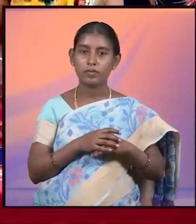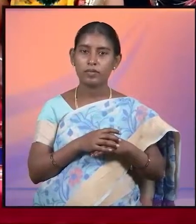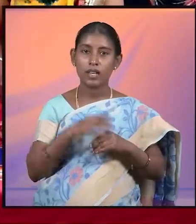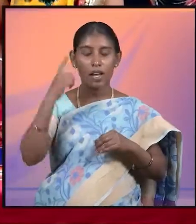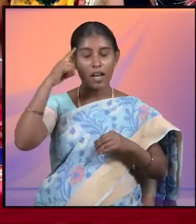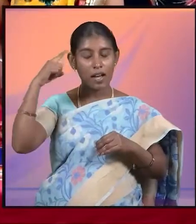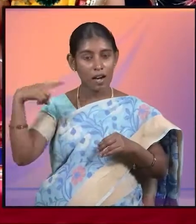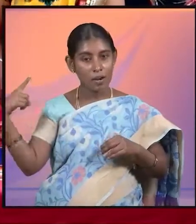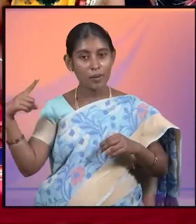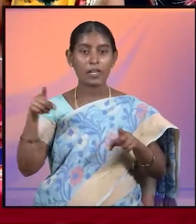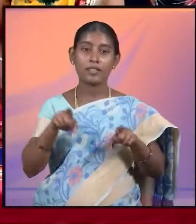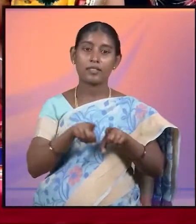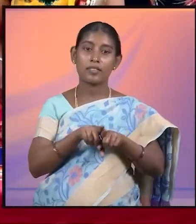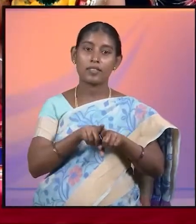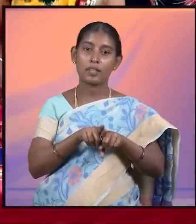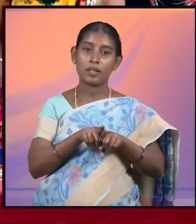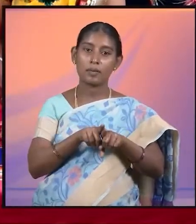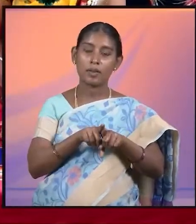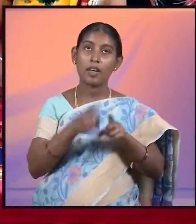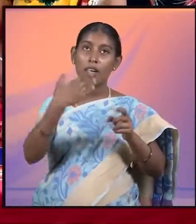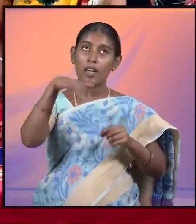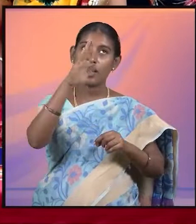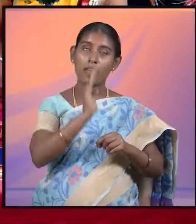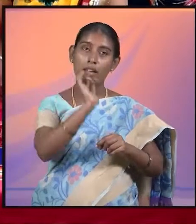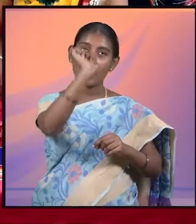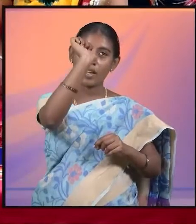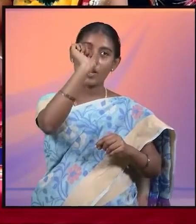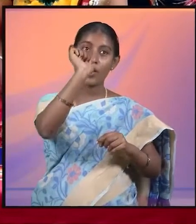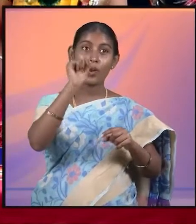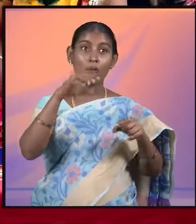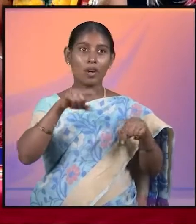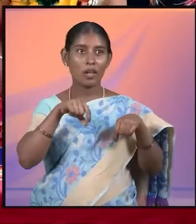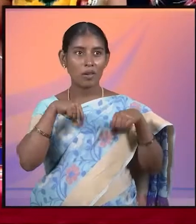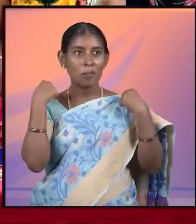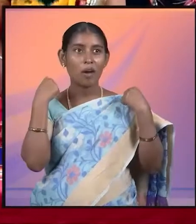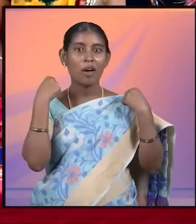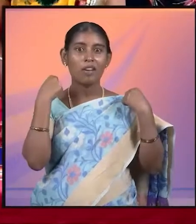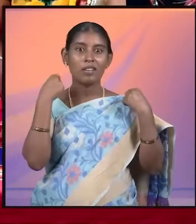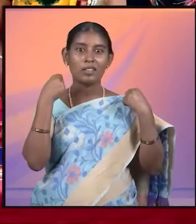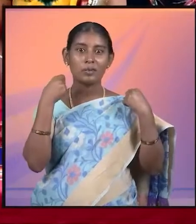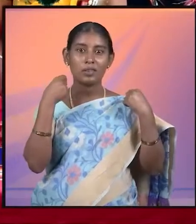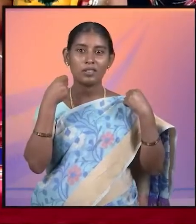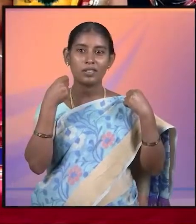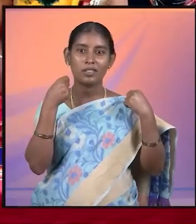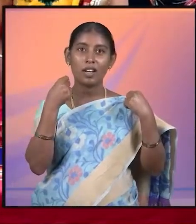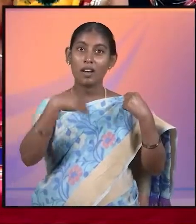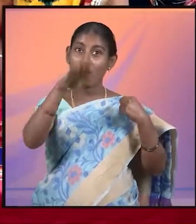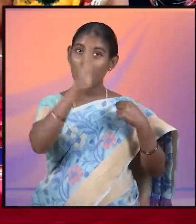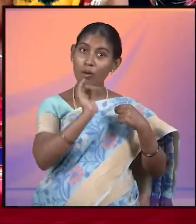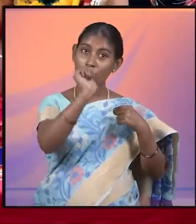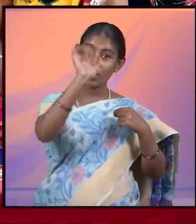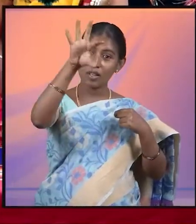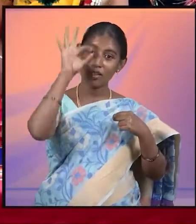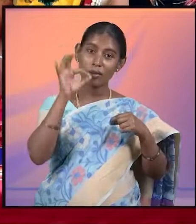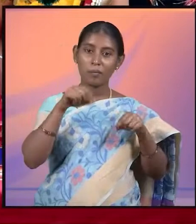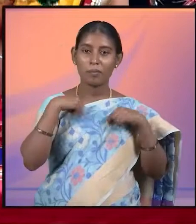அப்படின்னு கனவு கண்டது போலவே இறைவனையே திருமணம் செய்யும் வாய்ப்பு பெற்றார். இறைவனையே